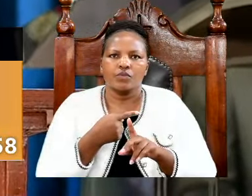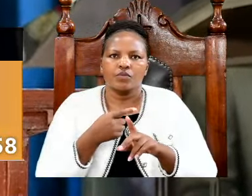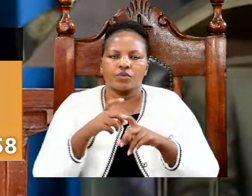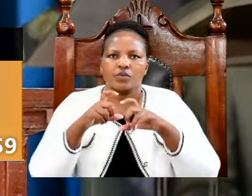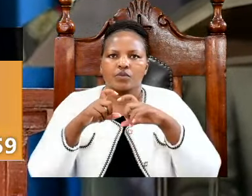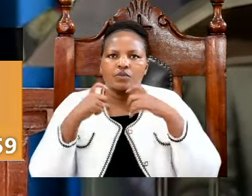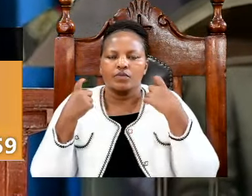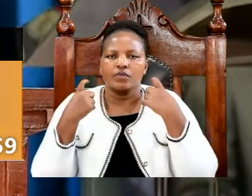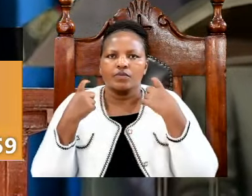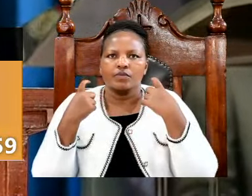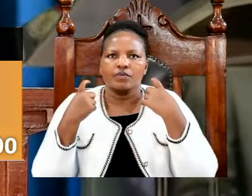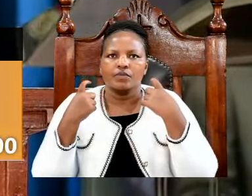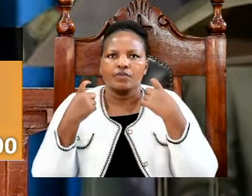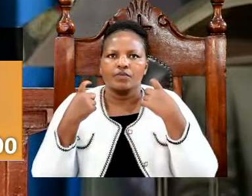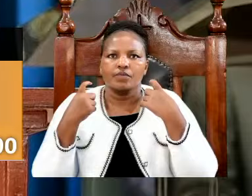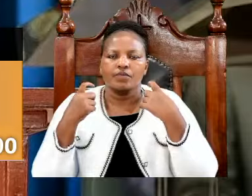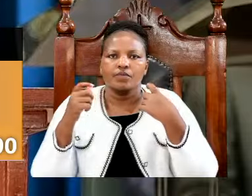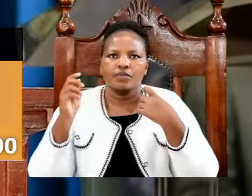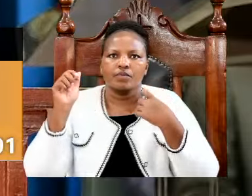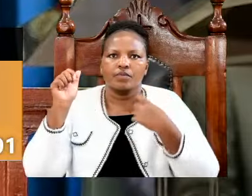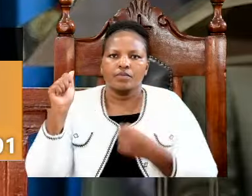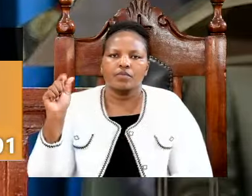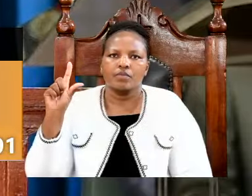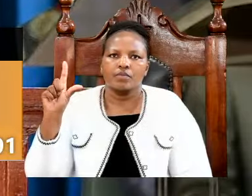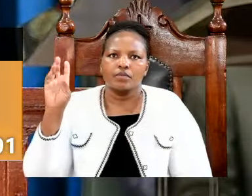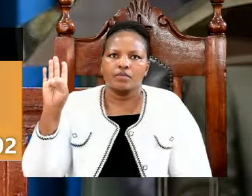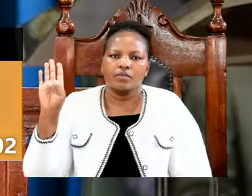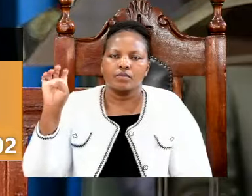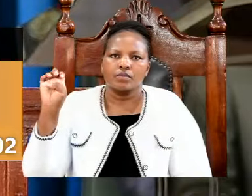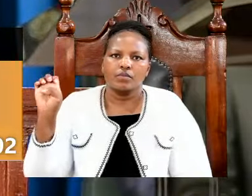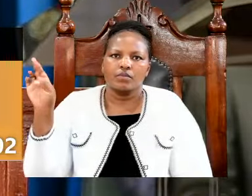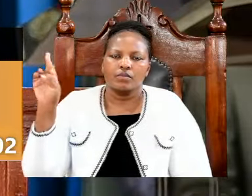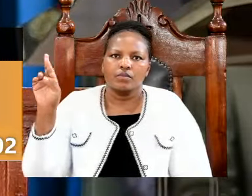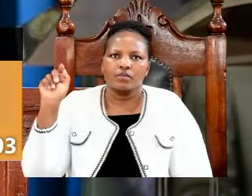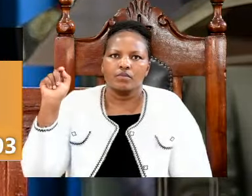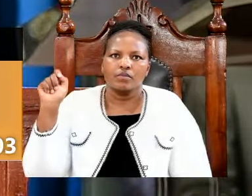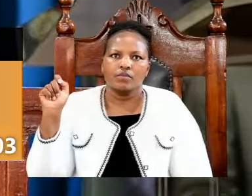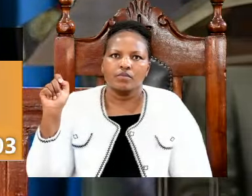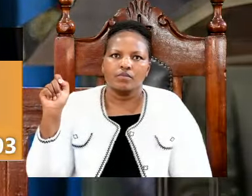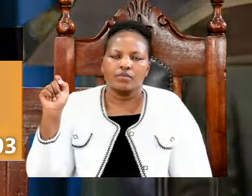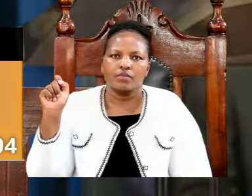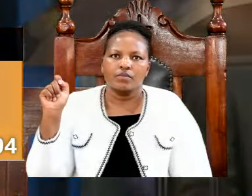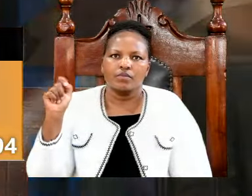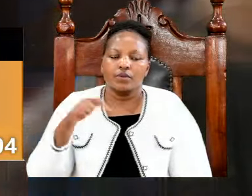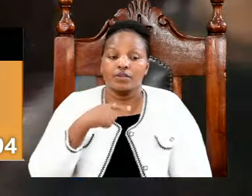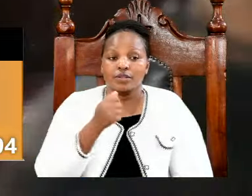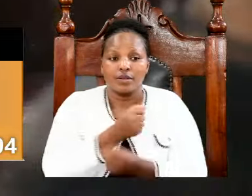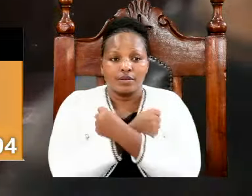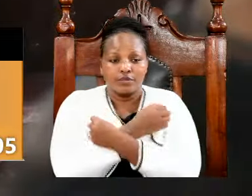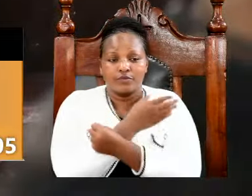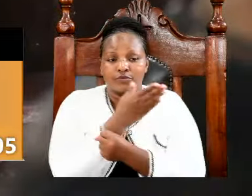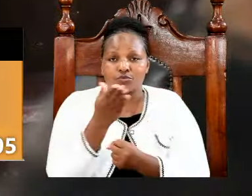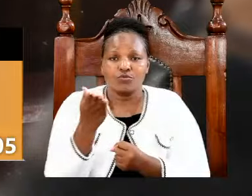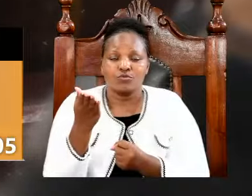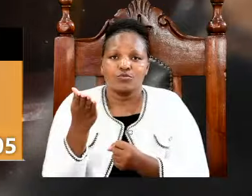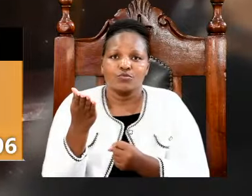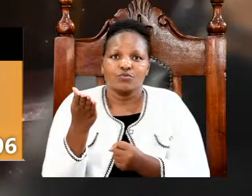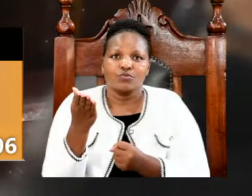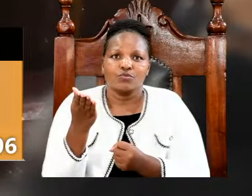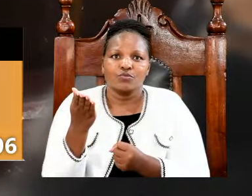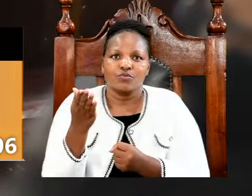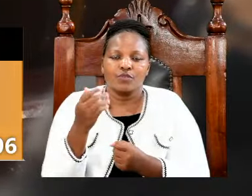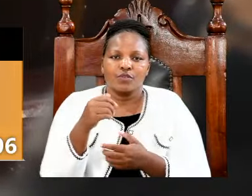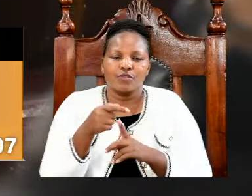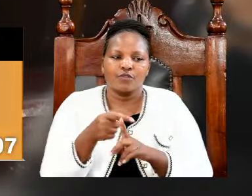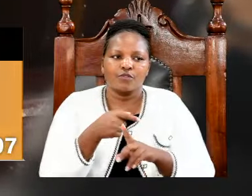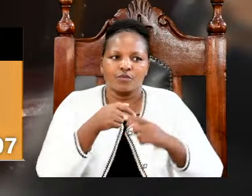mchungaji Albert Karanja. Na hakuna kitu mzuri kama mtu akikwambia anakupenda na moyoni mwako